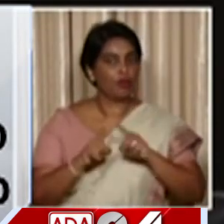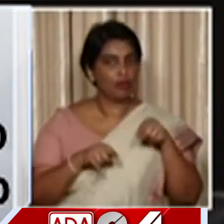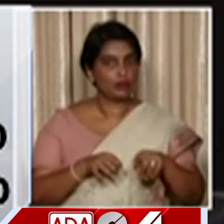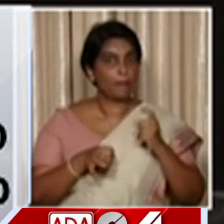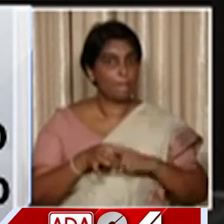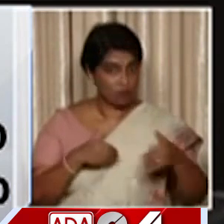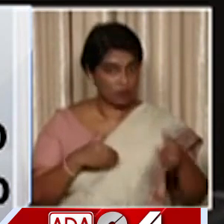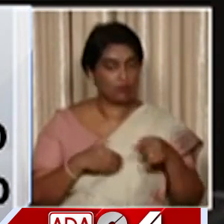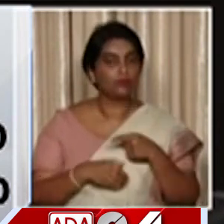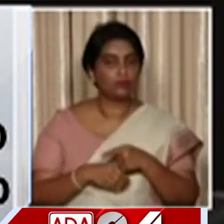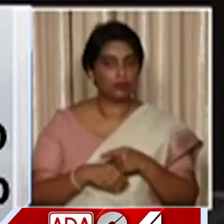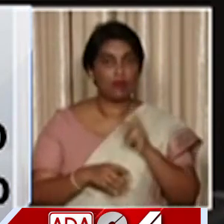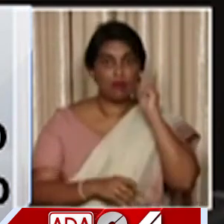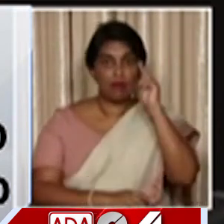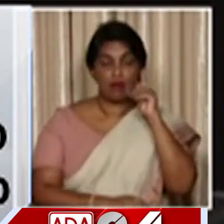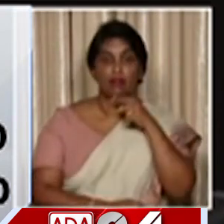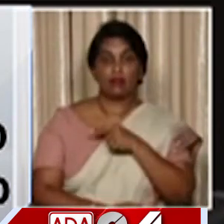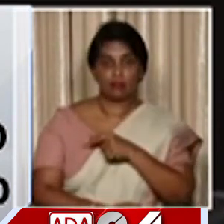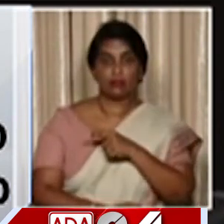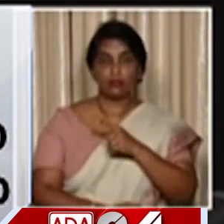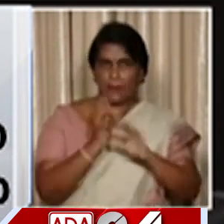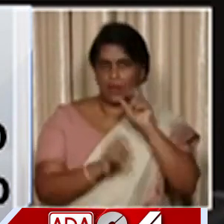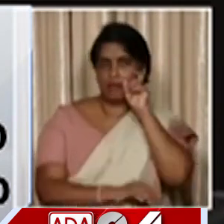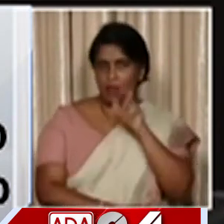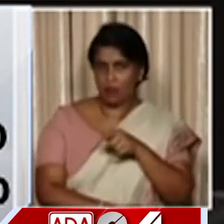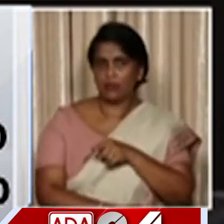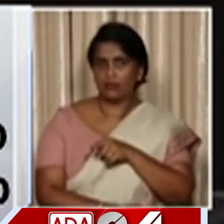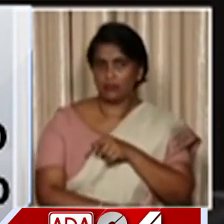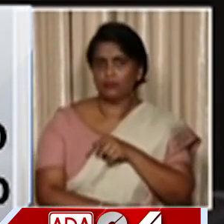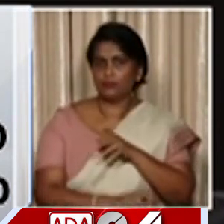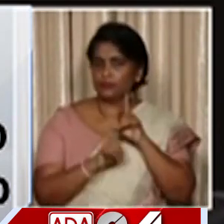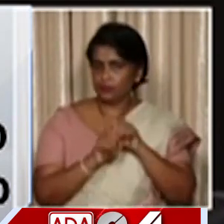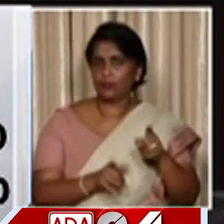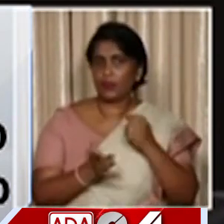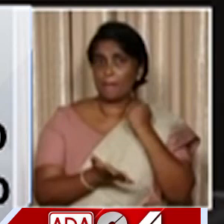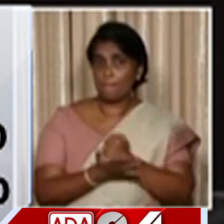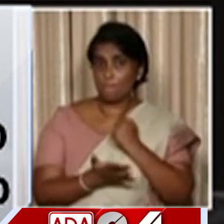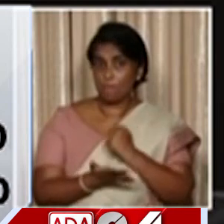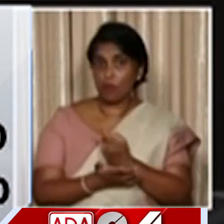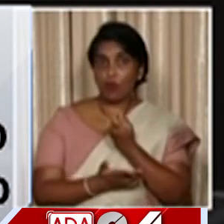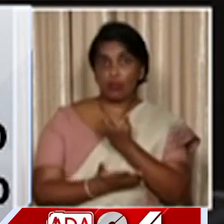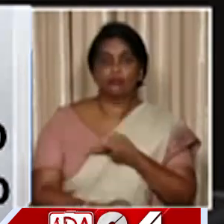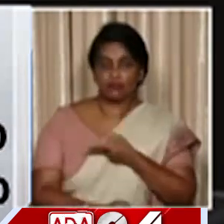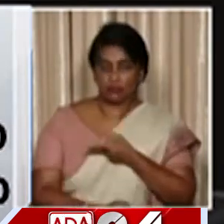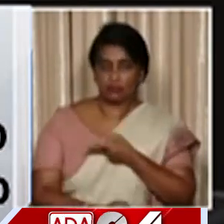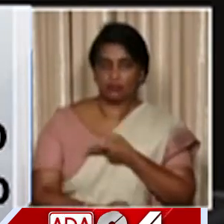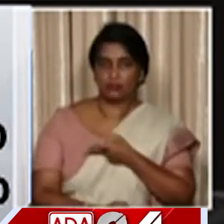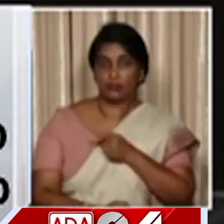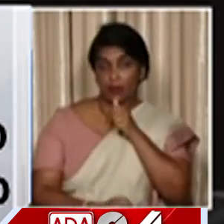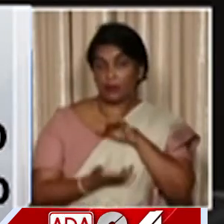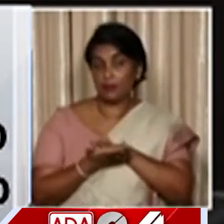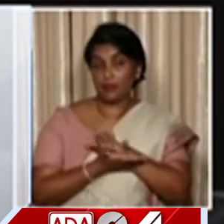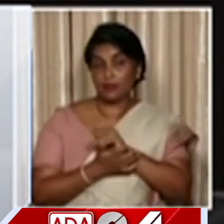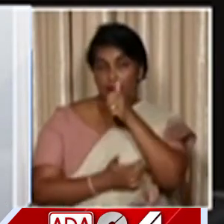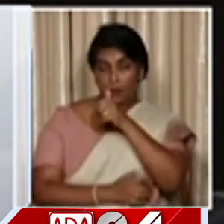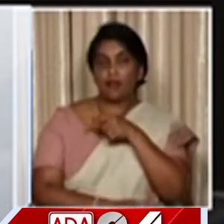prashne thiyena nisa kalamanakaratuma ihalin upades illala thiyena. Then me e wageema me ginum wala mudal ganima saha pahadili